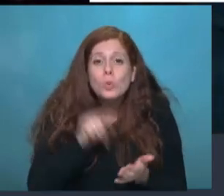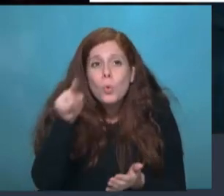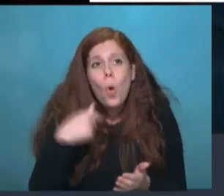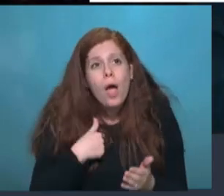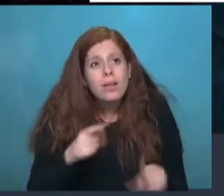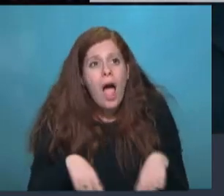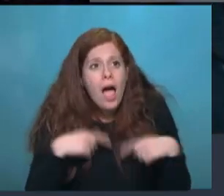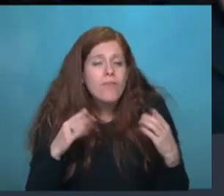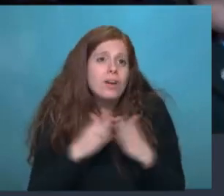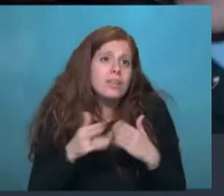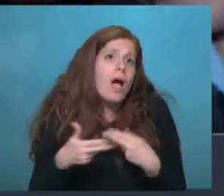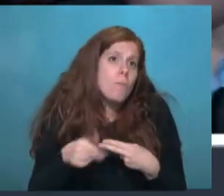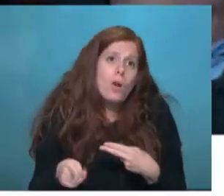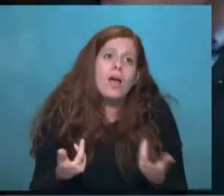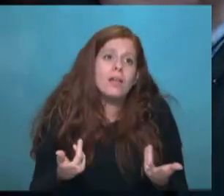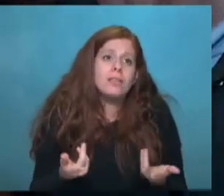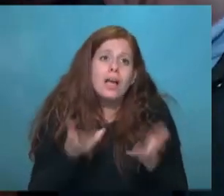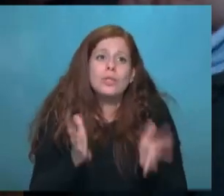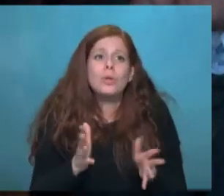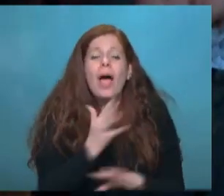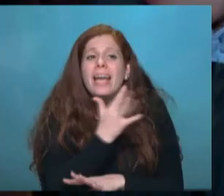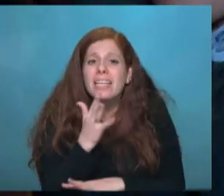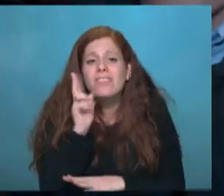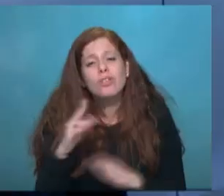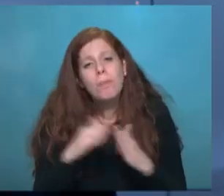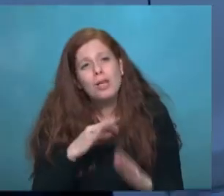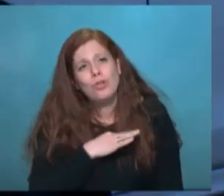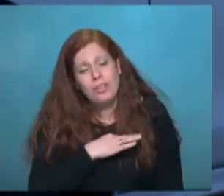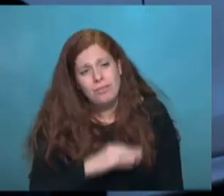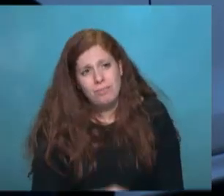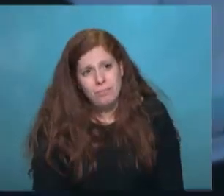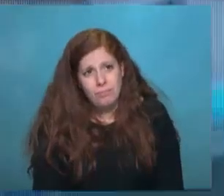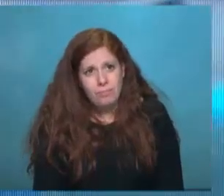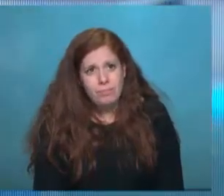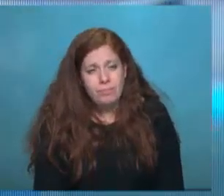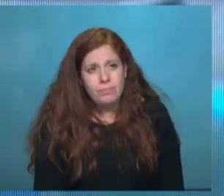חיה, ואני גרה פה ליה. אז לא נורא, אין את העץ, אבל יש את הבית שלי.